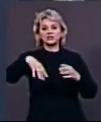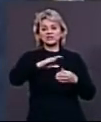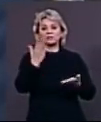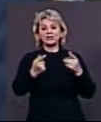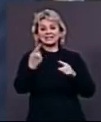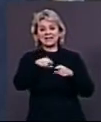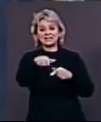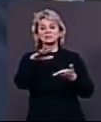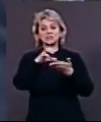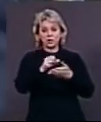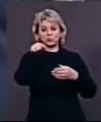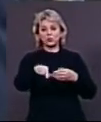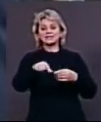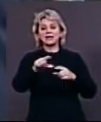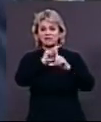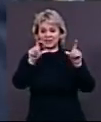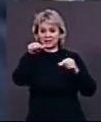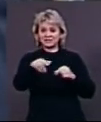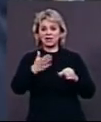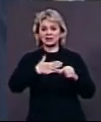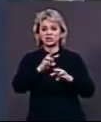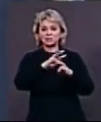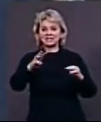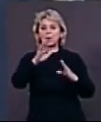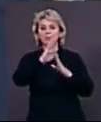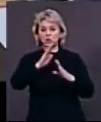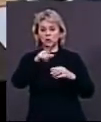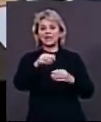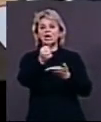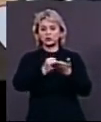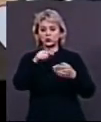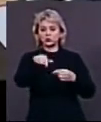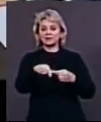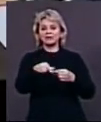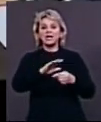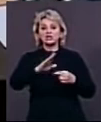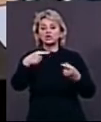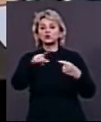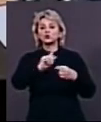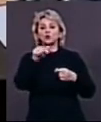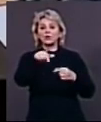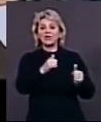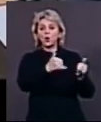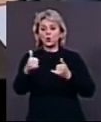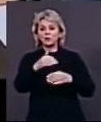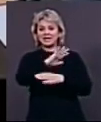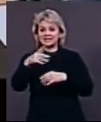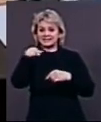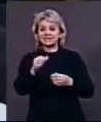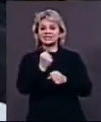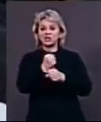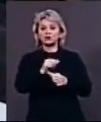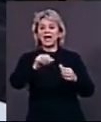эти лесные полосы перейдут в ведение нашего Министерства природных ресурсов. Не исключено, что для ухода за лесополосами